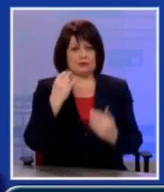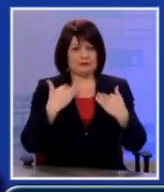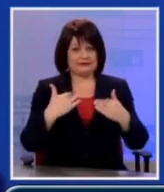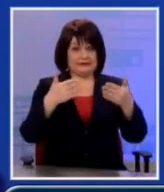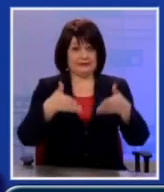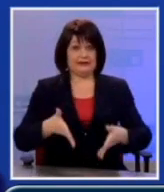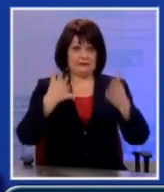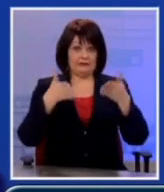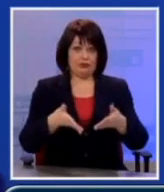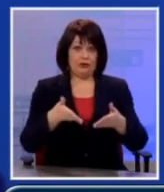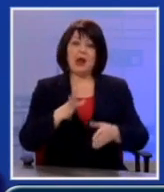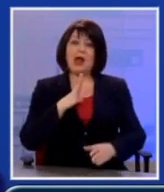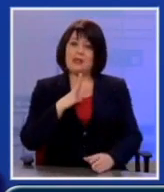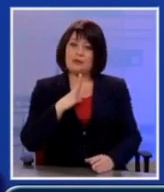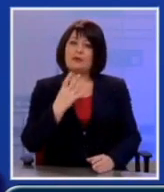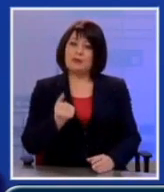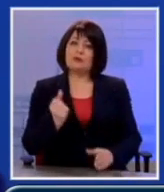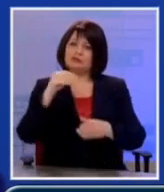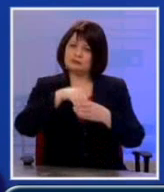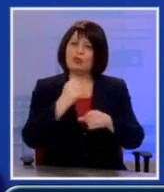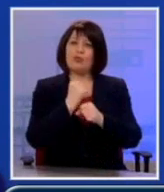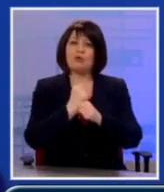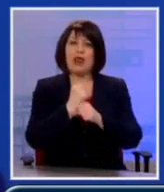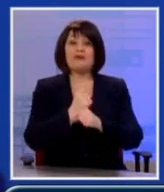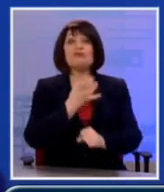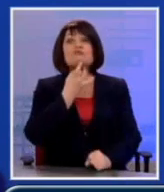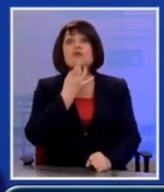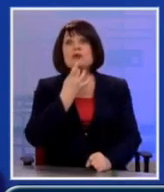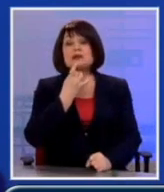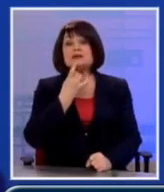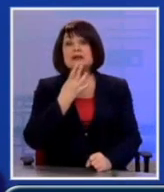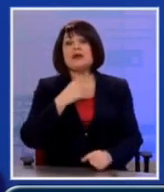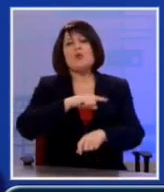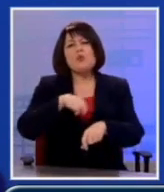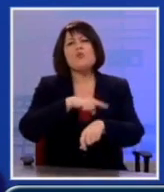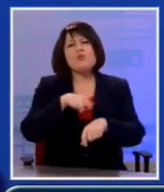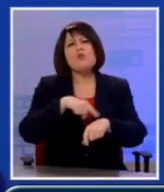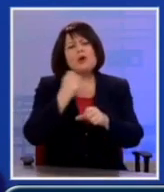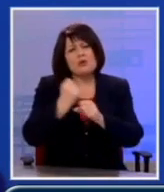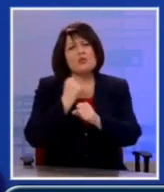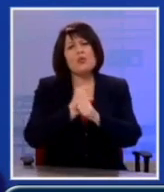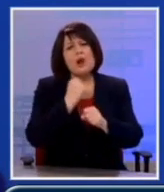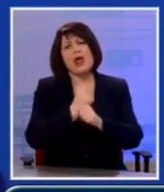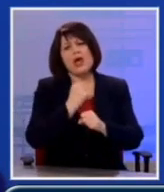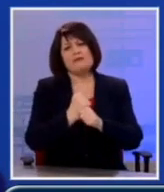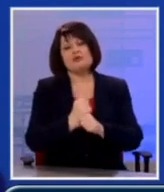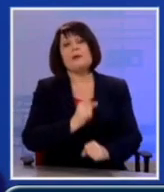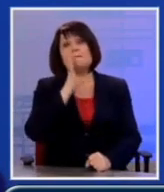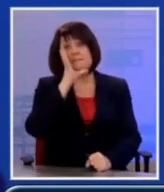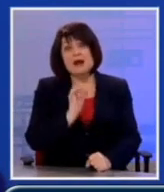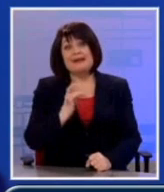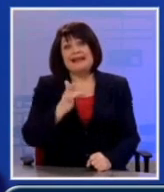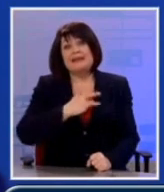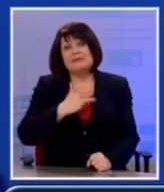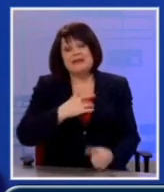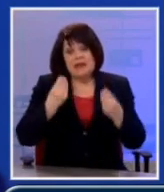Κοινοβούλιο άνθρωποι που εργάζονται πάρα πολύ σκληρά, ατέλειωτες ώρες, δίνοντας πραγματικά την ψυχή